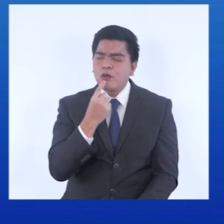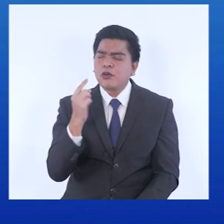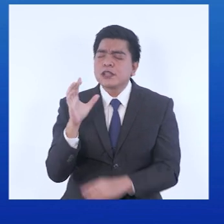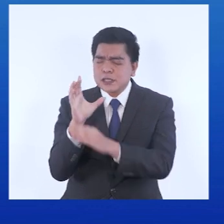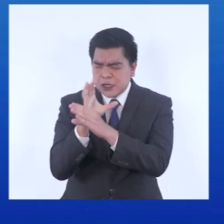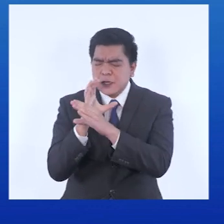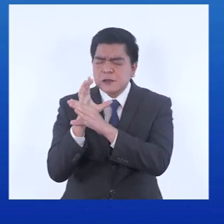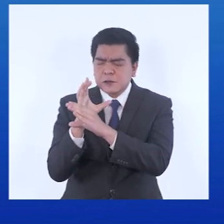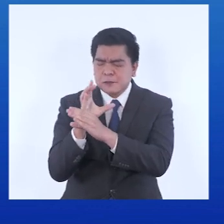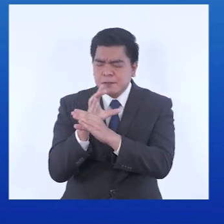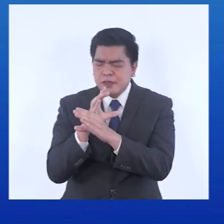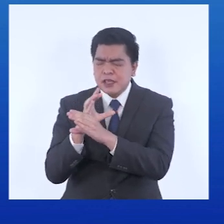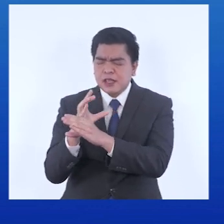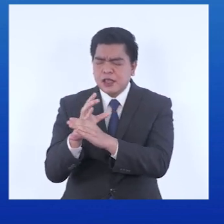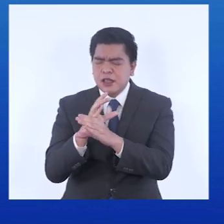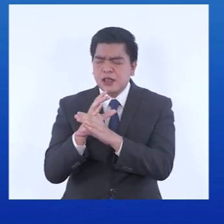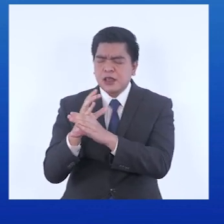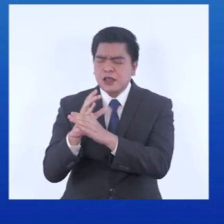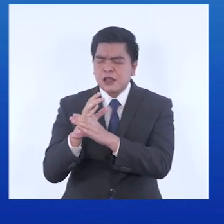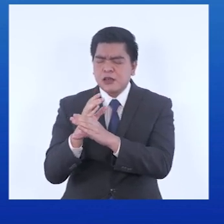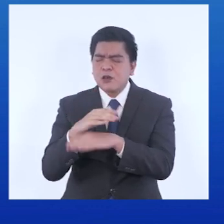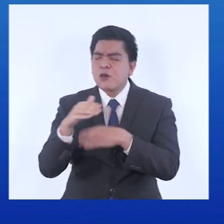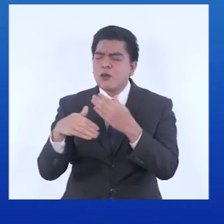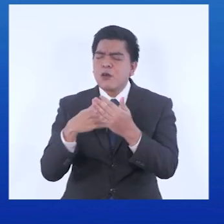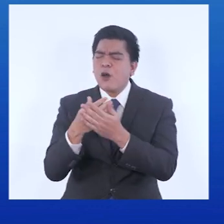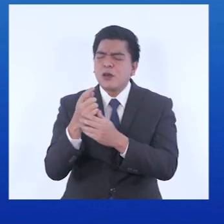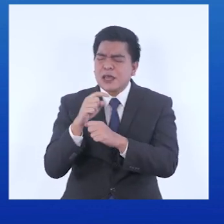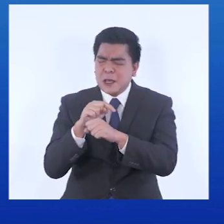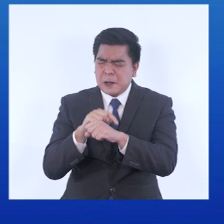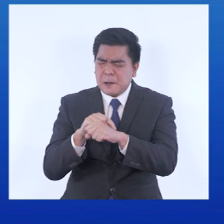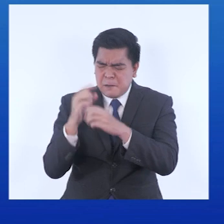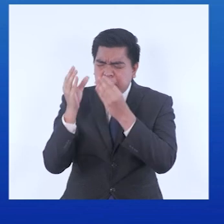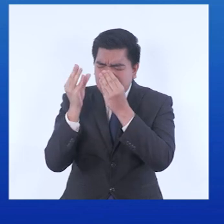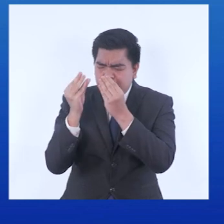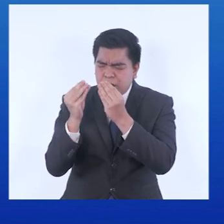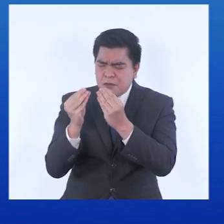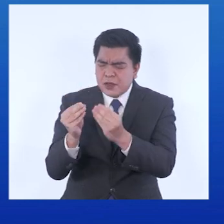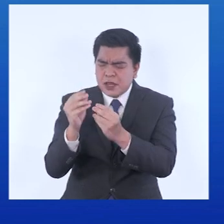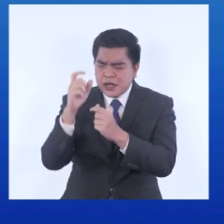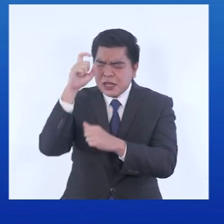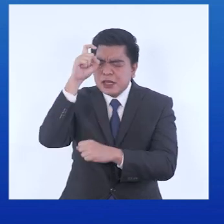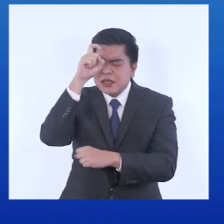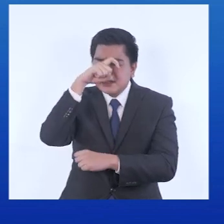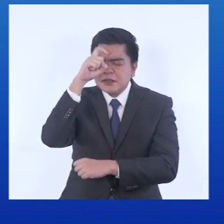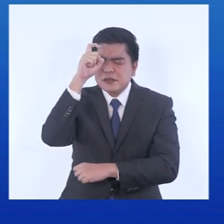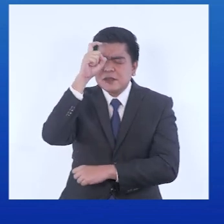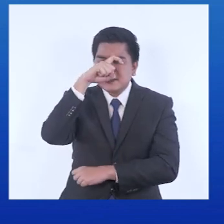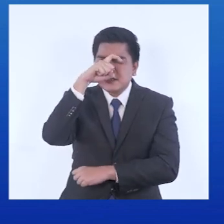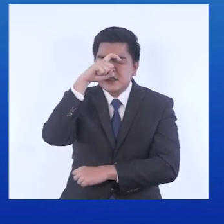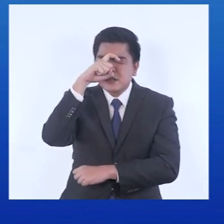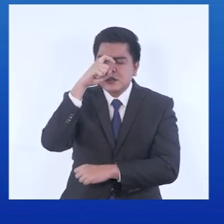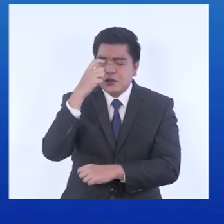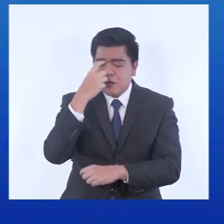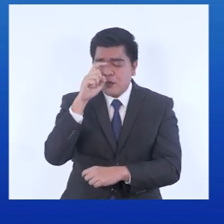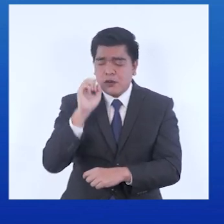kanilang buhay. Pamalagiin mo po ang karunungan at kapangyarihan upang maakay pang bawat isa sa amin